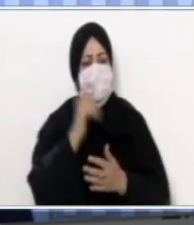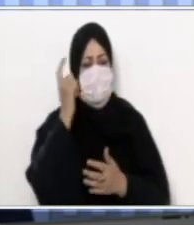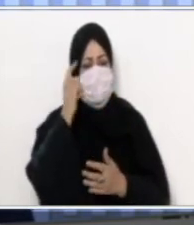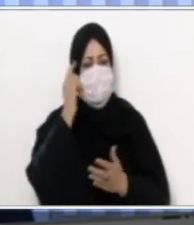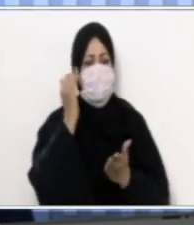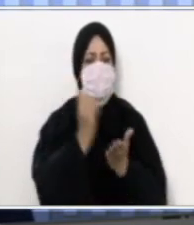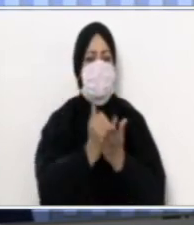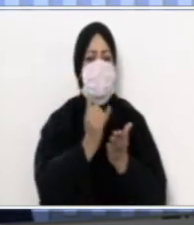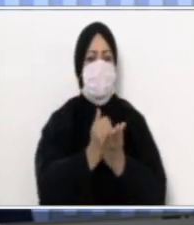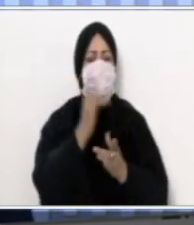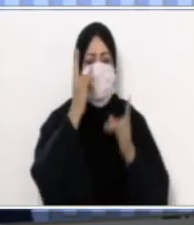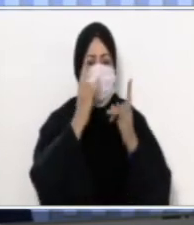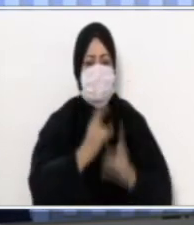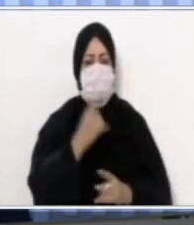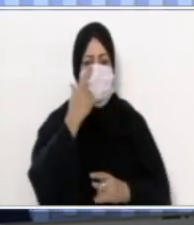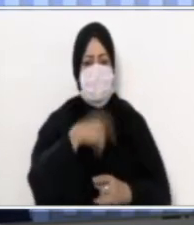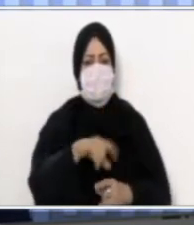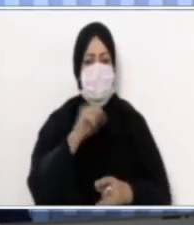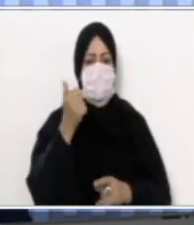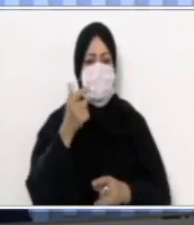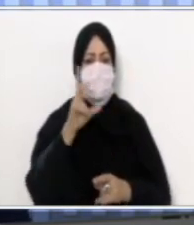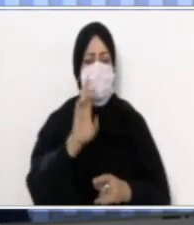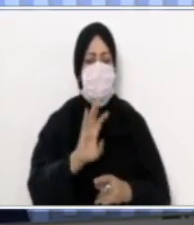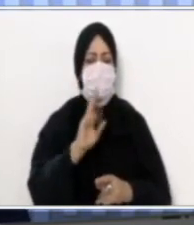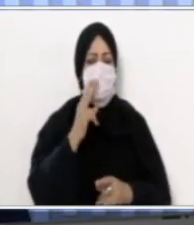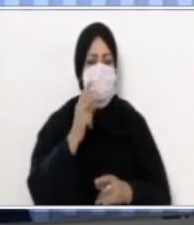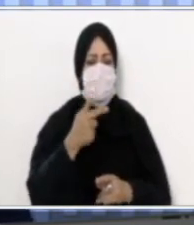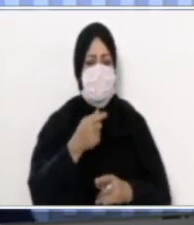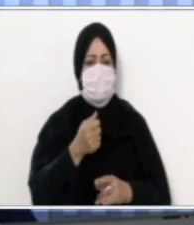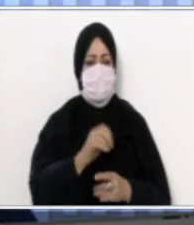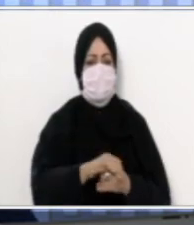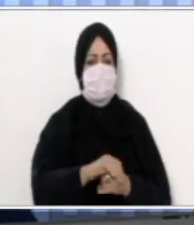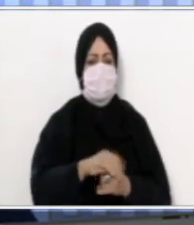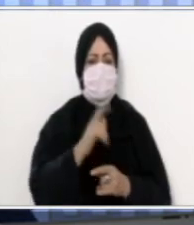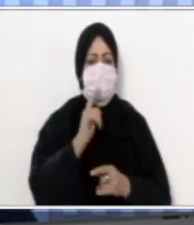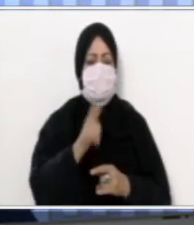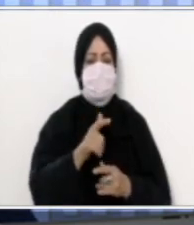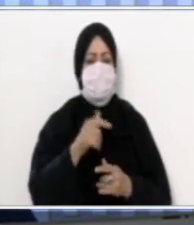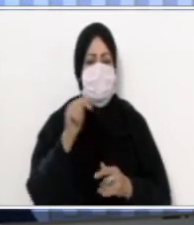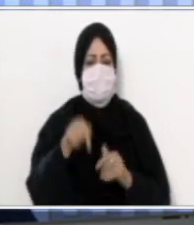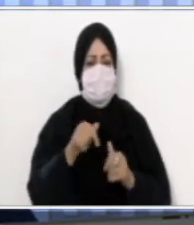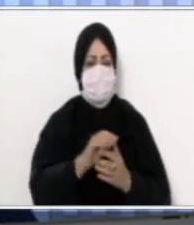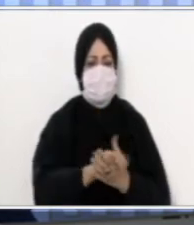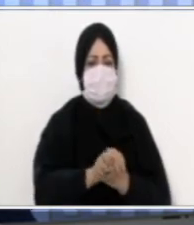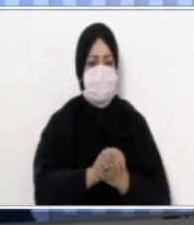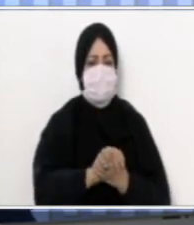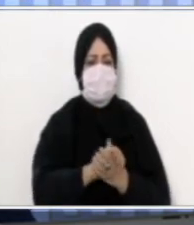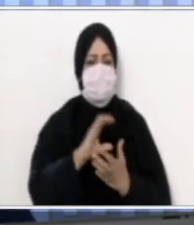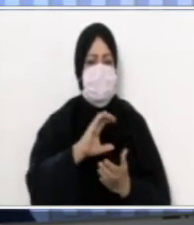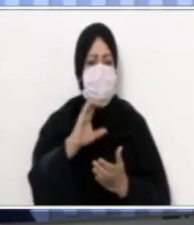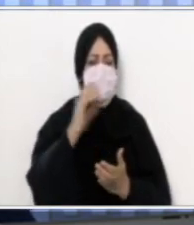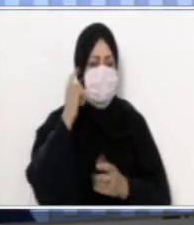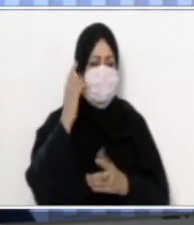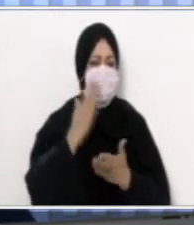سكر التراكمي سواء 14 ولا حتى 7 ما يعنينيش، إذا كان أنت في صيامك يشق عليك